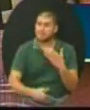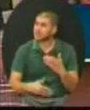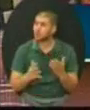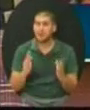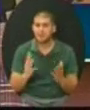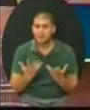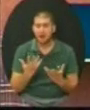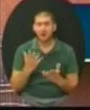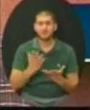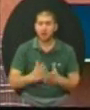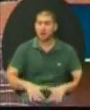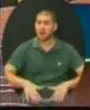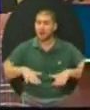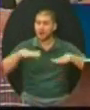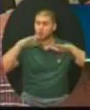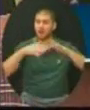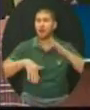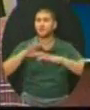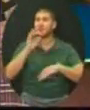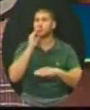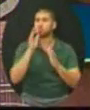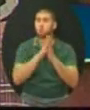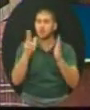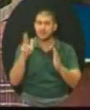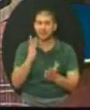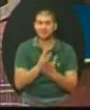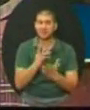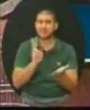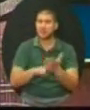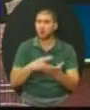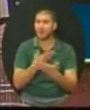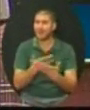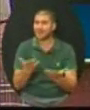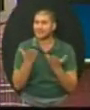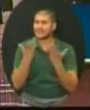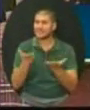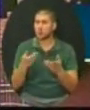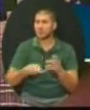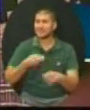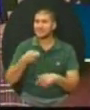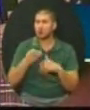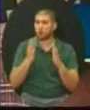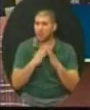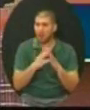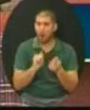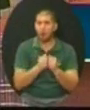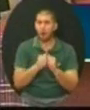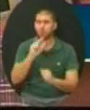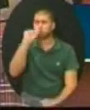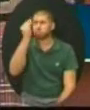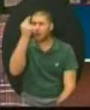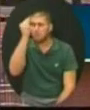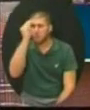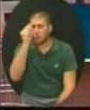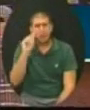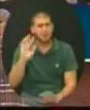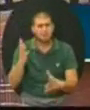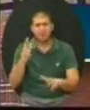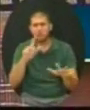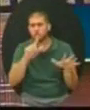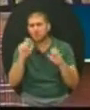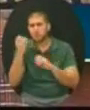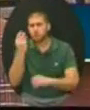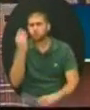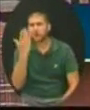בסופו של דבר גדלו ועברו את גיל 18, כבר לא זכאיות לסיוע בשכר דירה, או שהוא נמוך מאוד ומגיע בסביבות